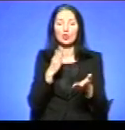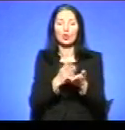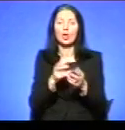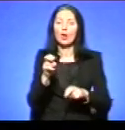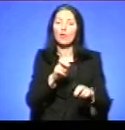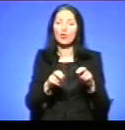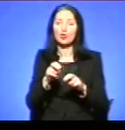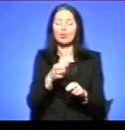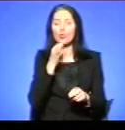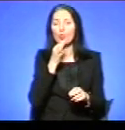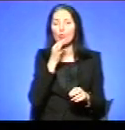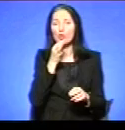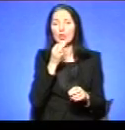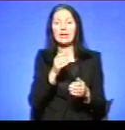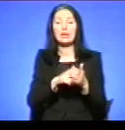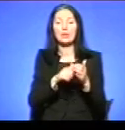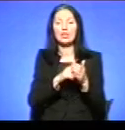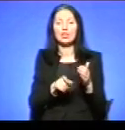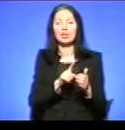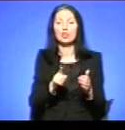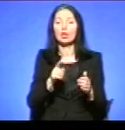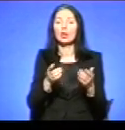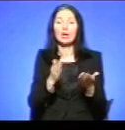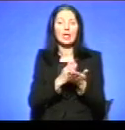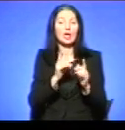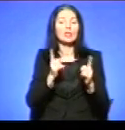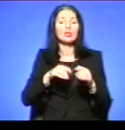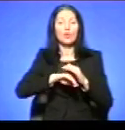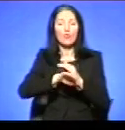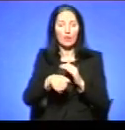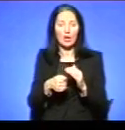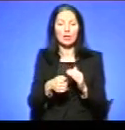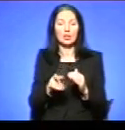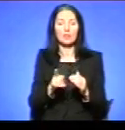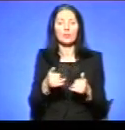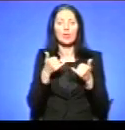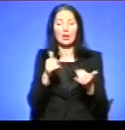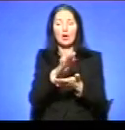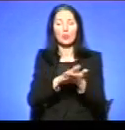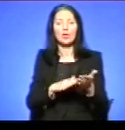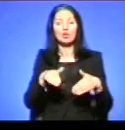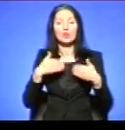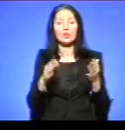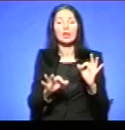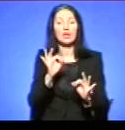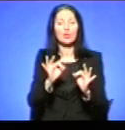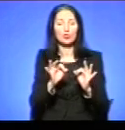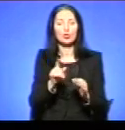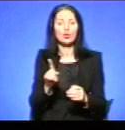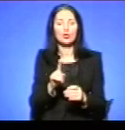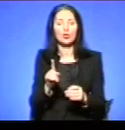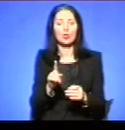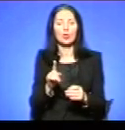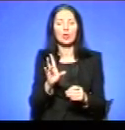розшуку по будь-яких із причин, чи він є дійсно викрадений, для подальшого звернення в суд щодо